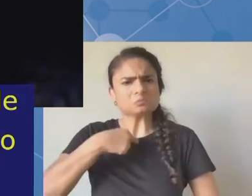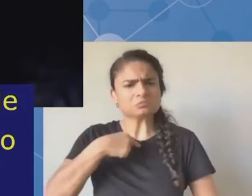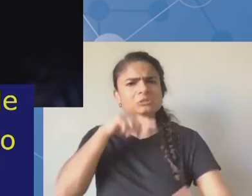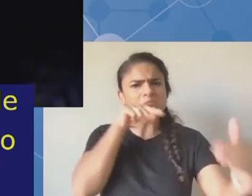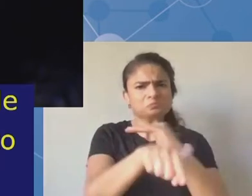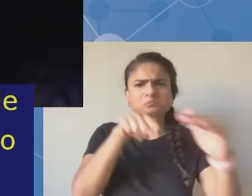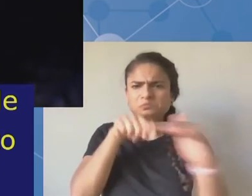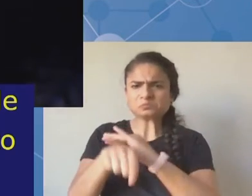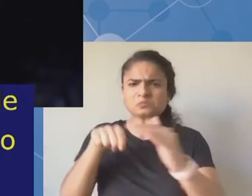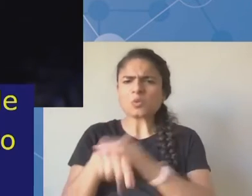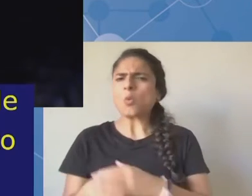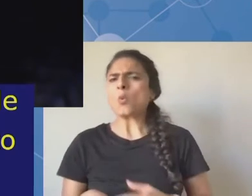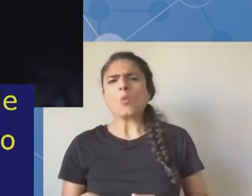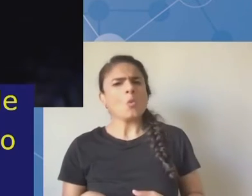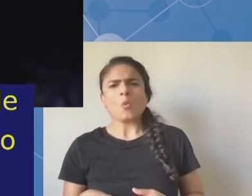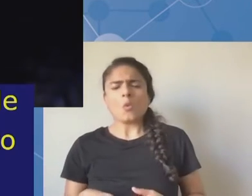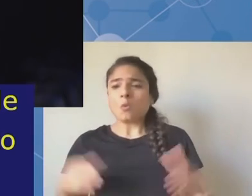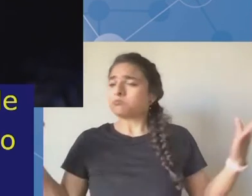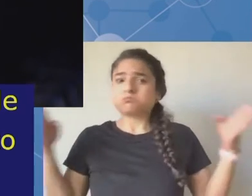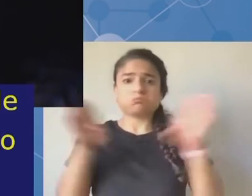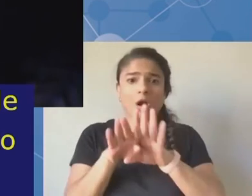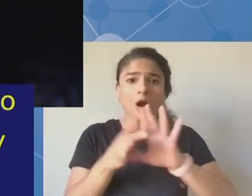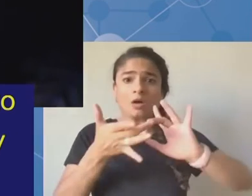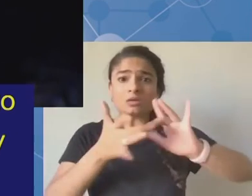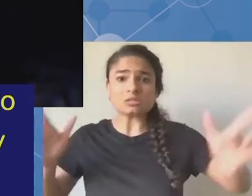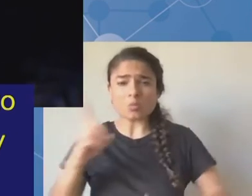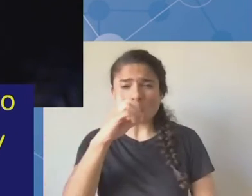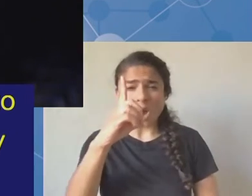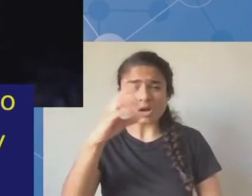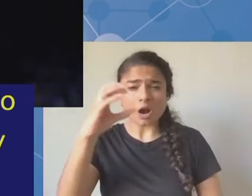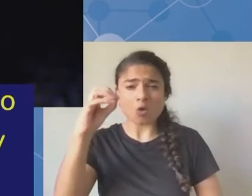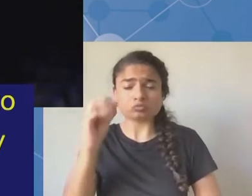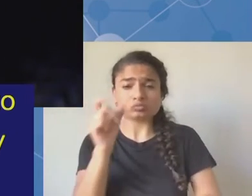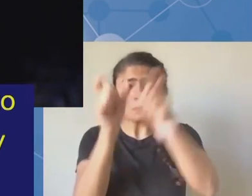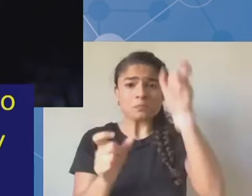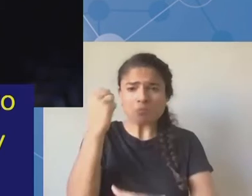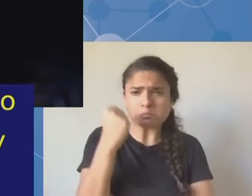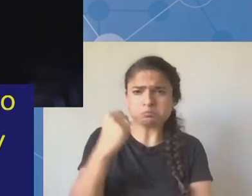человека и к гибели многих людей, которые стали жертвами этого